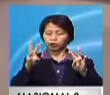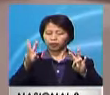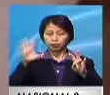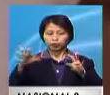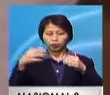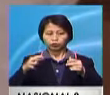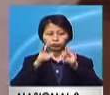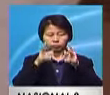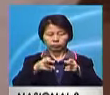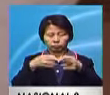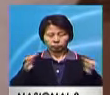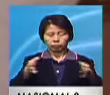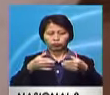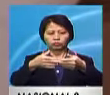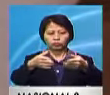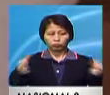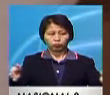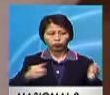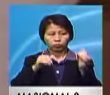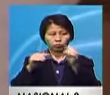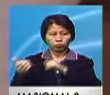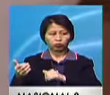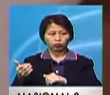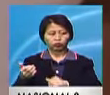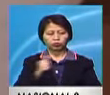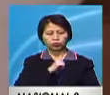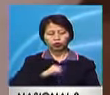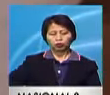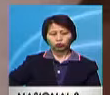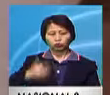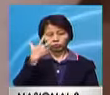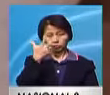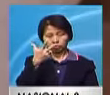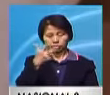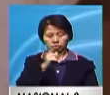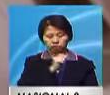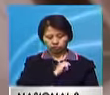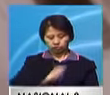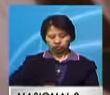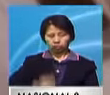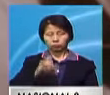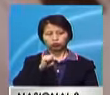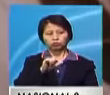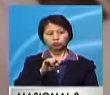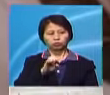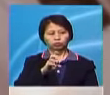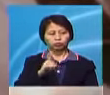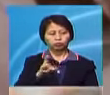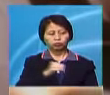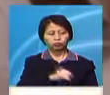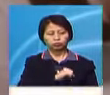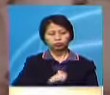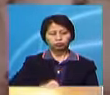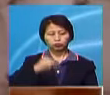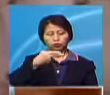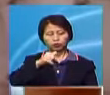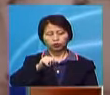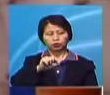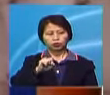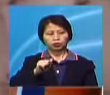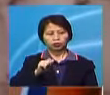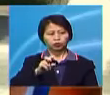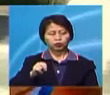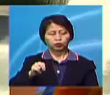telah dirasmikan pembukaannya oleh Yang di-Pertuan Agong ketiga, Tuanku Said Putra Ibni Almarhum Said Hassan Jamalul